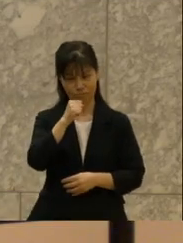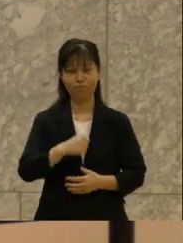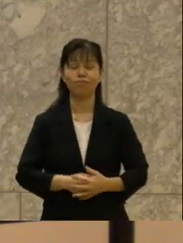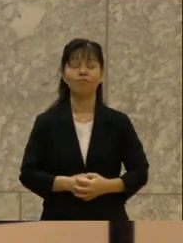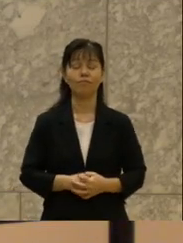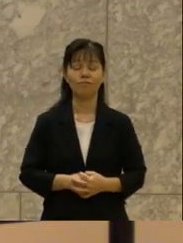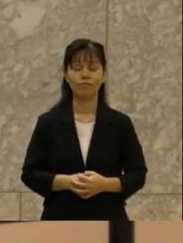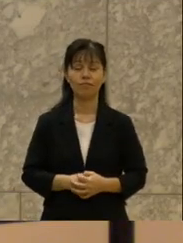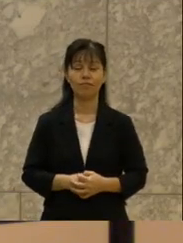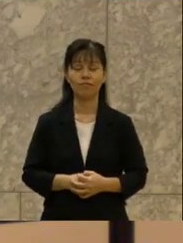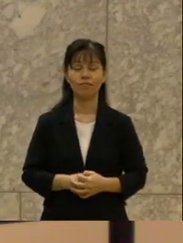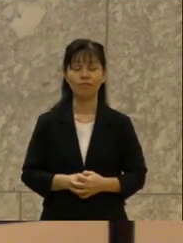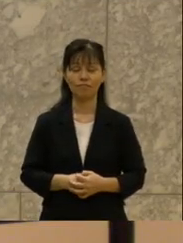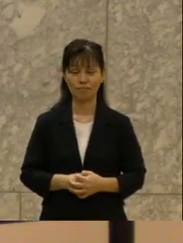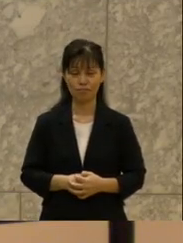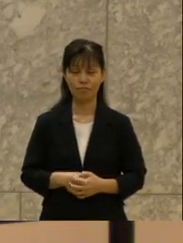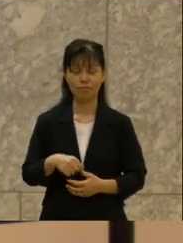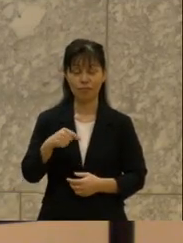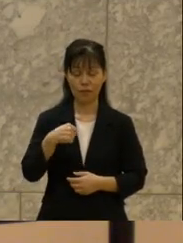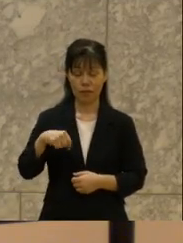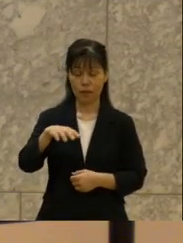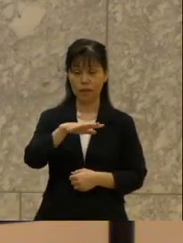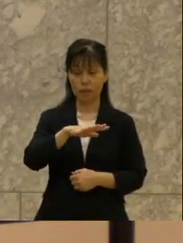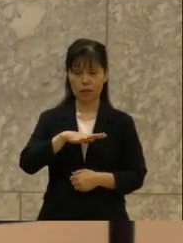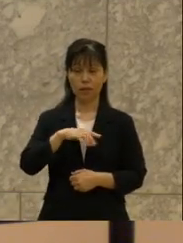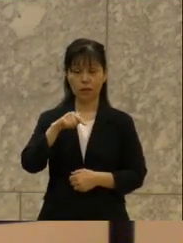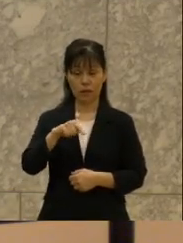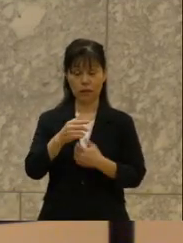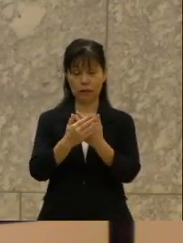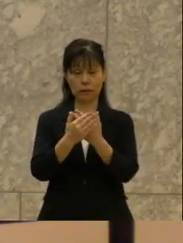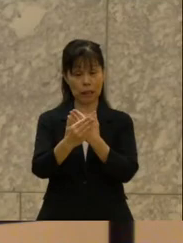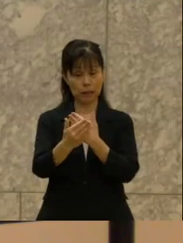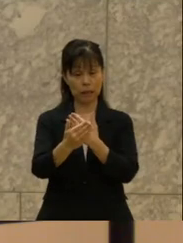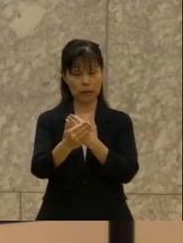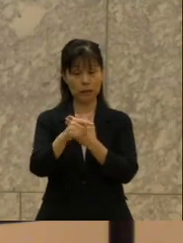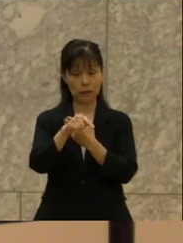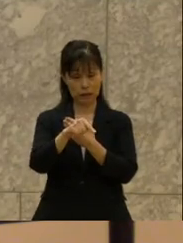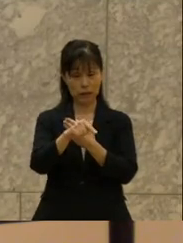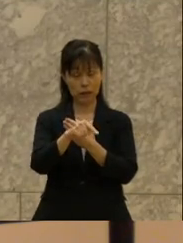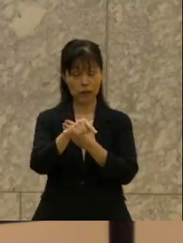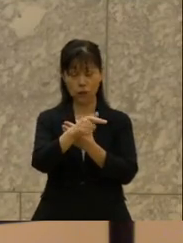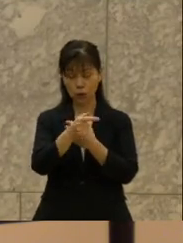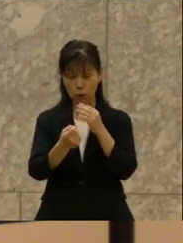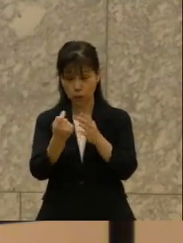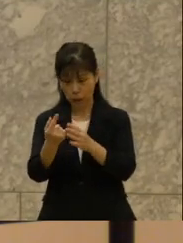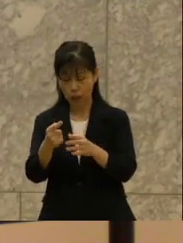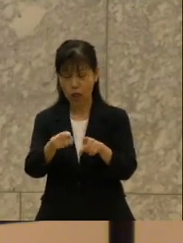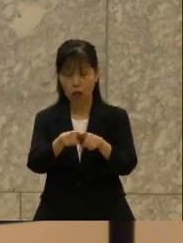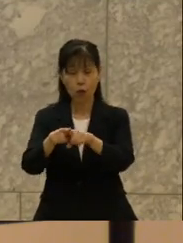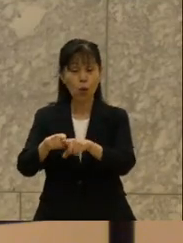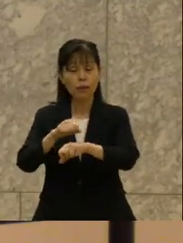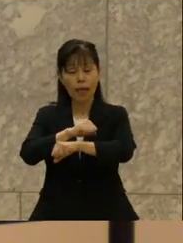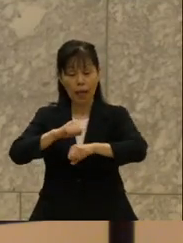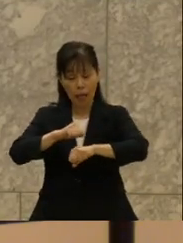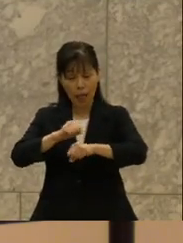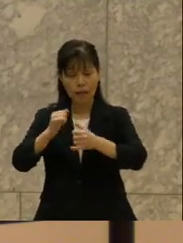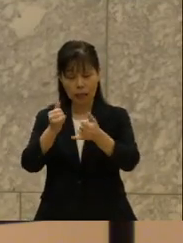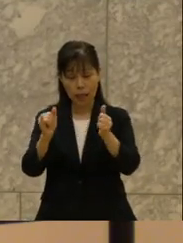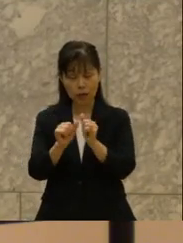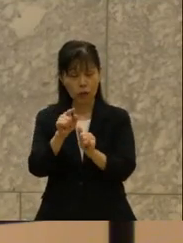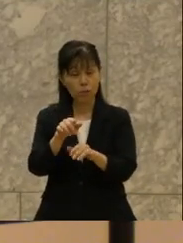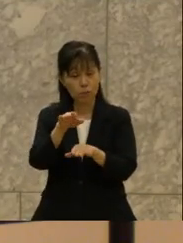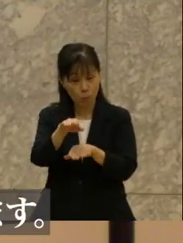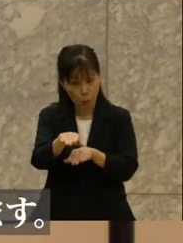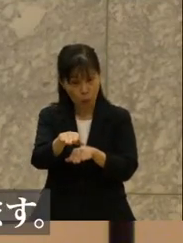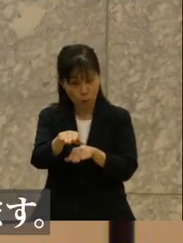ますまさにこうそういう私たちはこの大会があることをきっかけとして共生社会の一歩をみんなで踏み出し